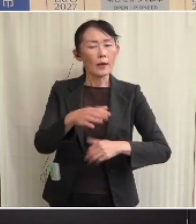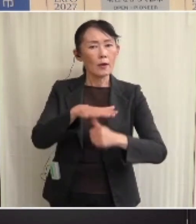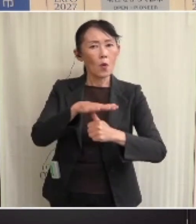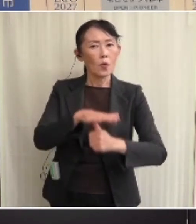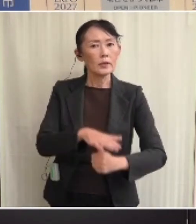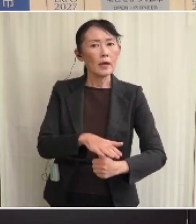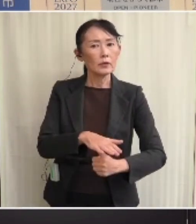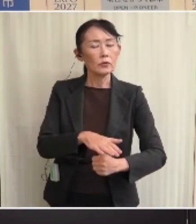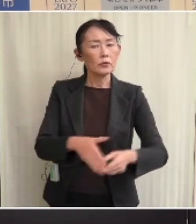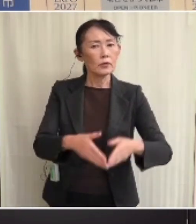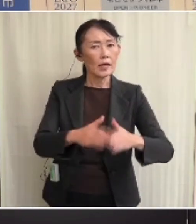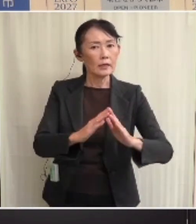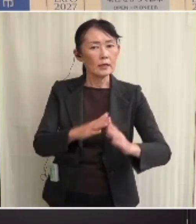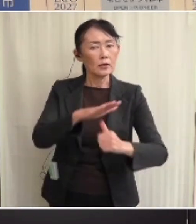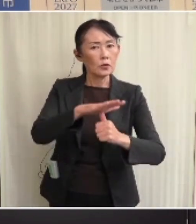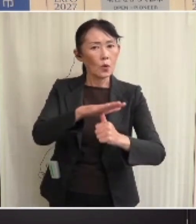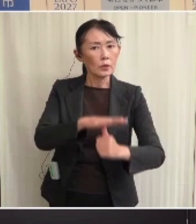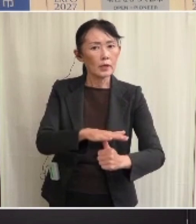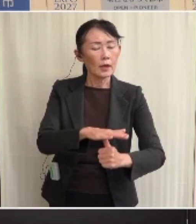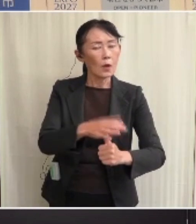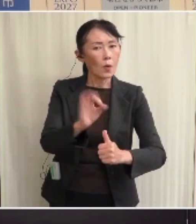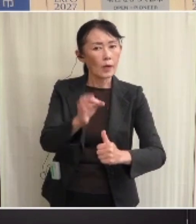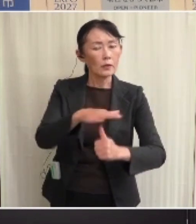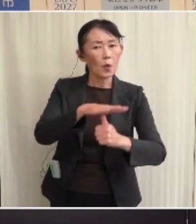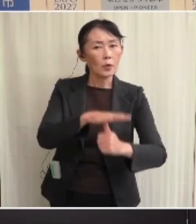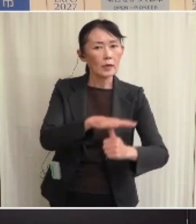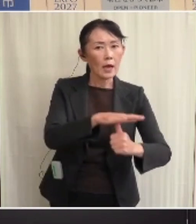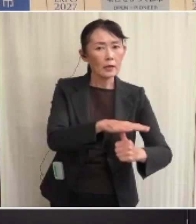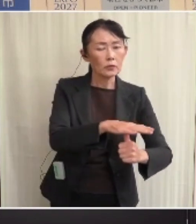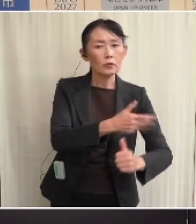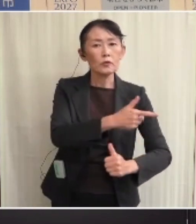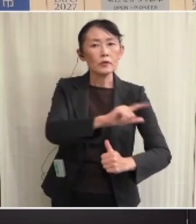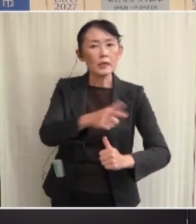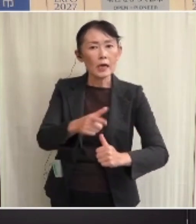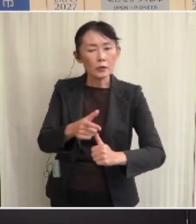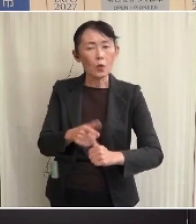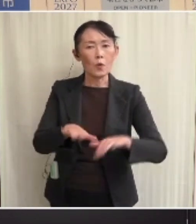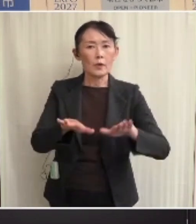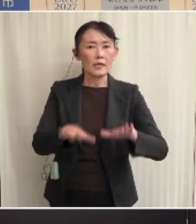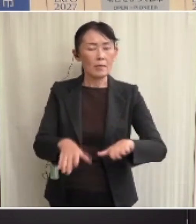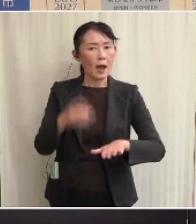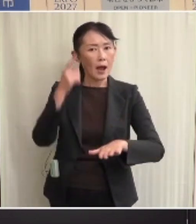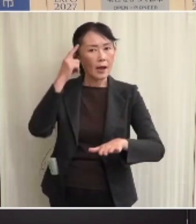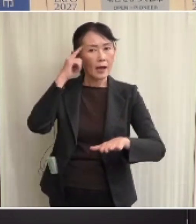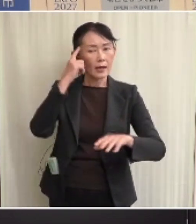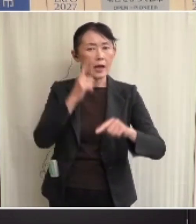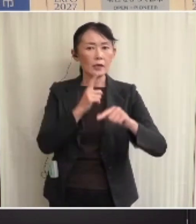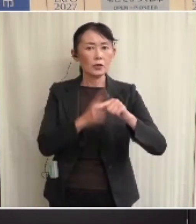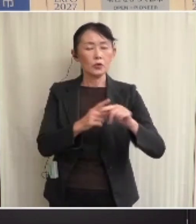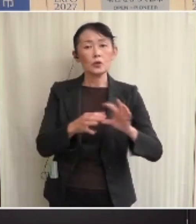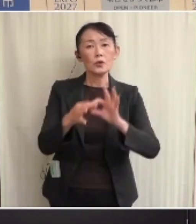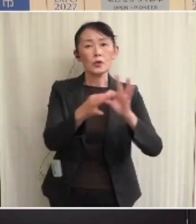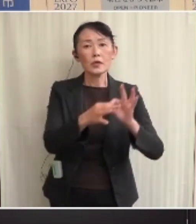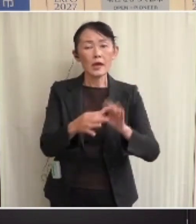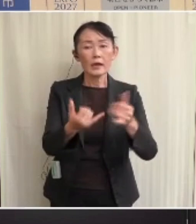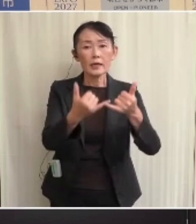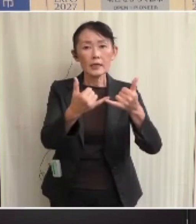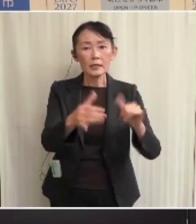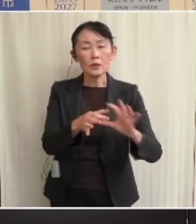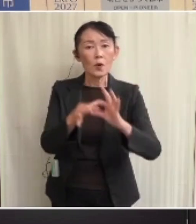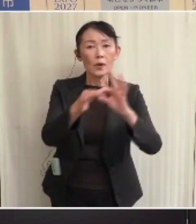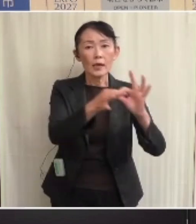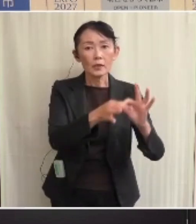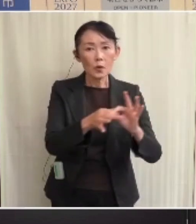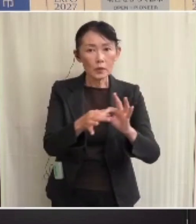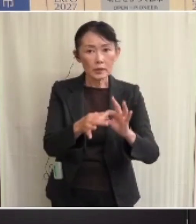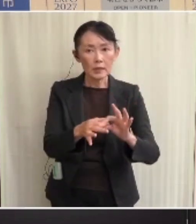め資金計画を今精査しているところでございます。まあ、引き続き関係者と連携しながら着実に準備を進